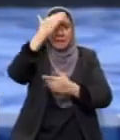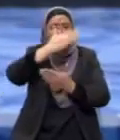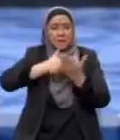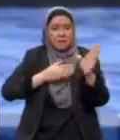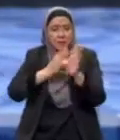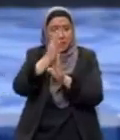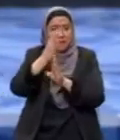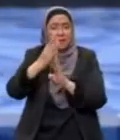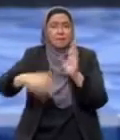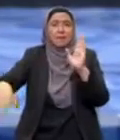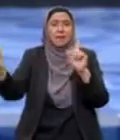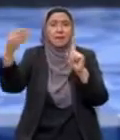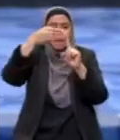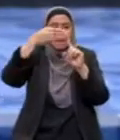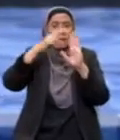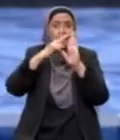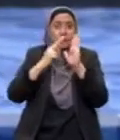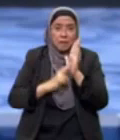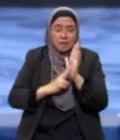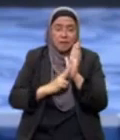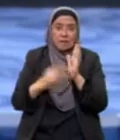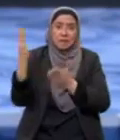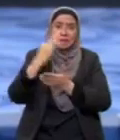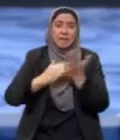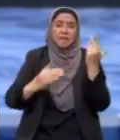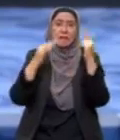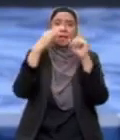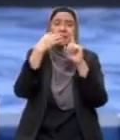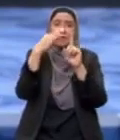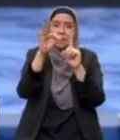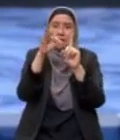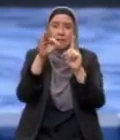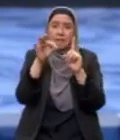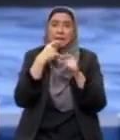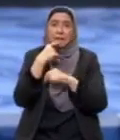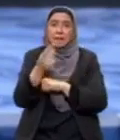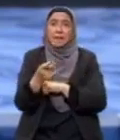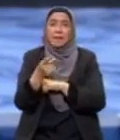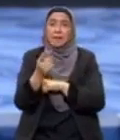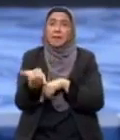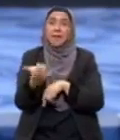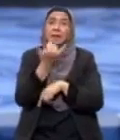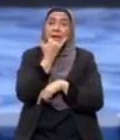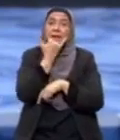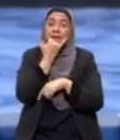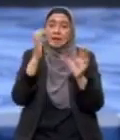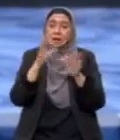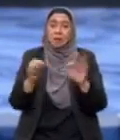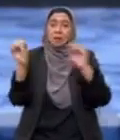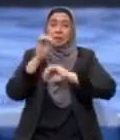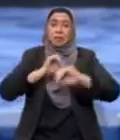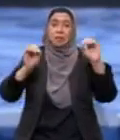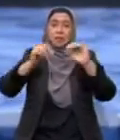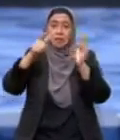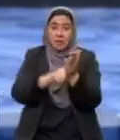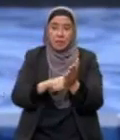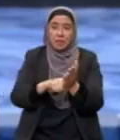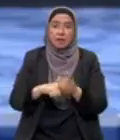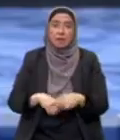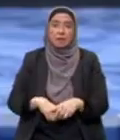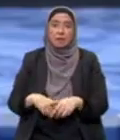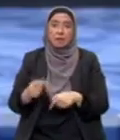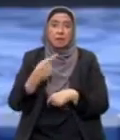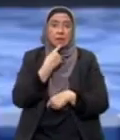kanak-kanak seksyen 19 mengatakan bahawa kesalahan kalau tiadanya laporan dengan izin iaitu under reporting tak rep